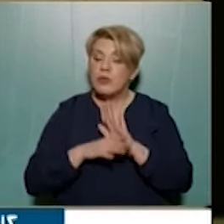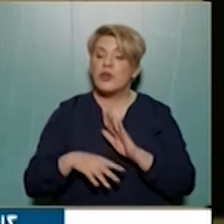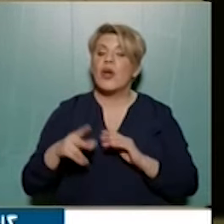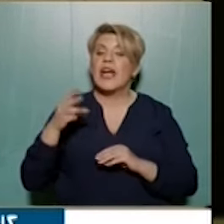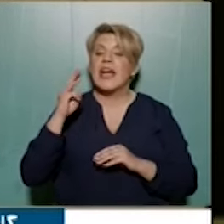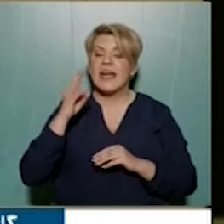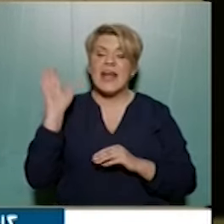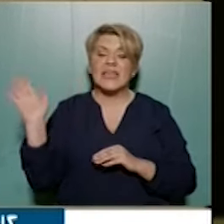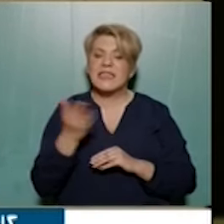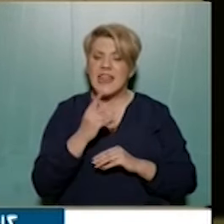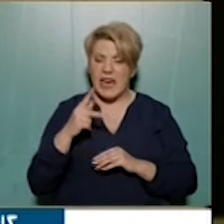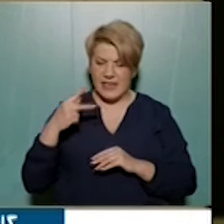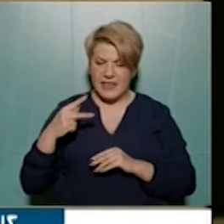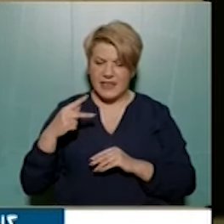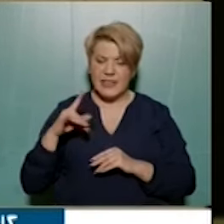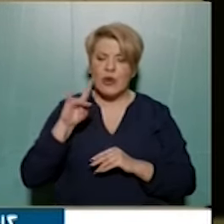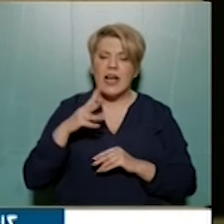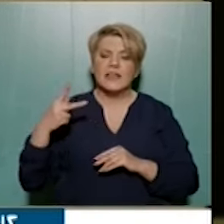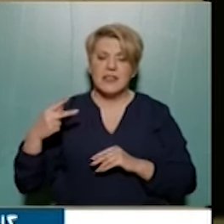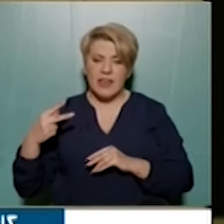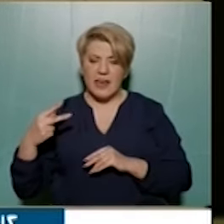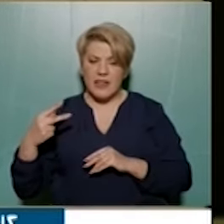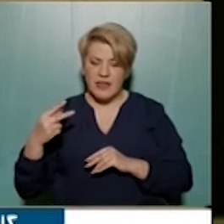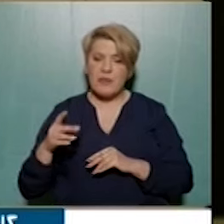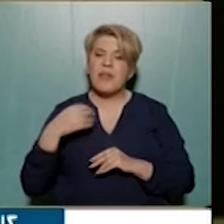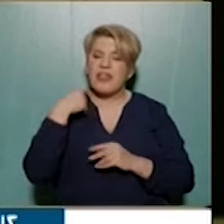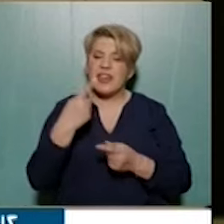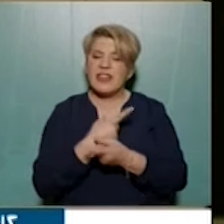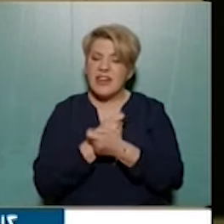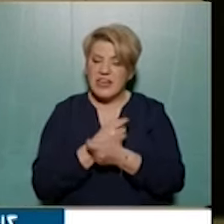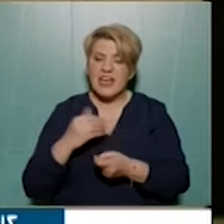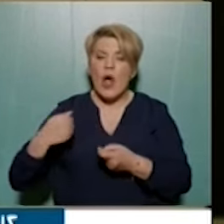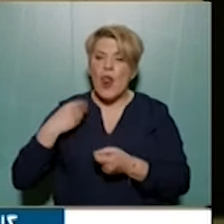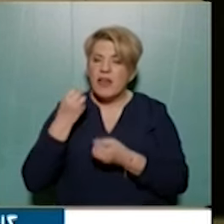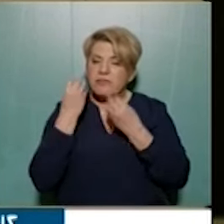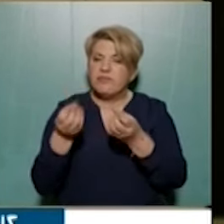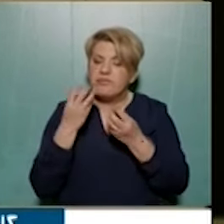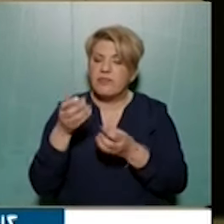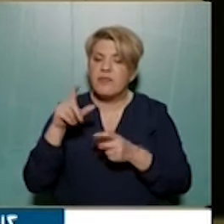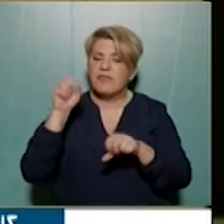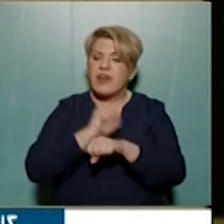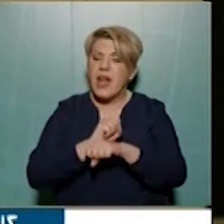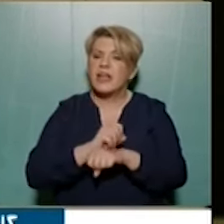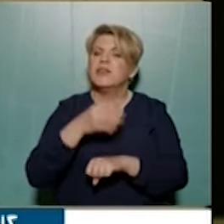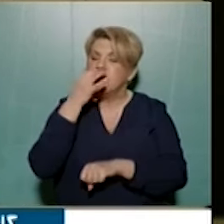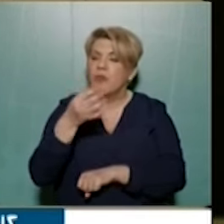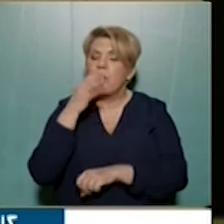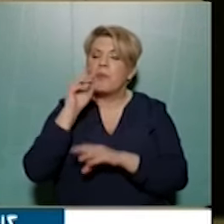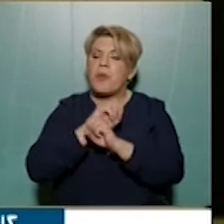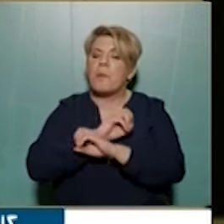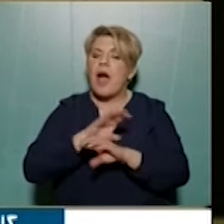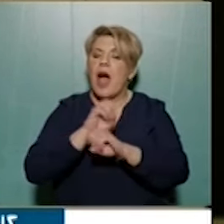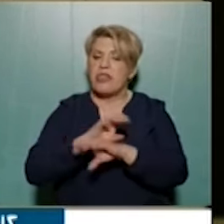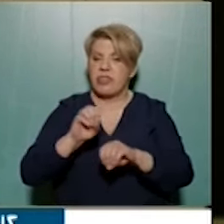Κασιδιάρη να ποτίζει με δηλητήριο τα μυαλά της νεολαίας μέσα από τη φυλακή καταδικασμένος, μέσα